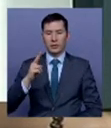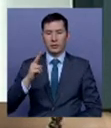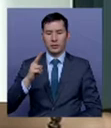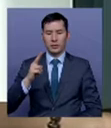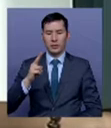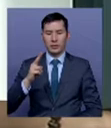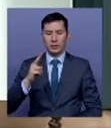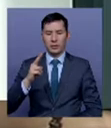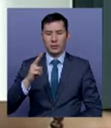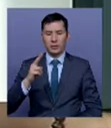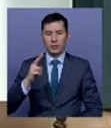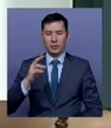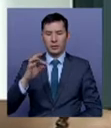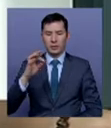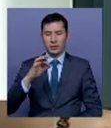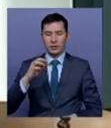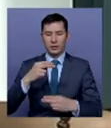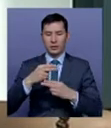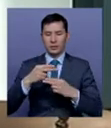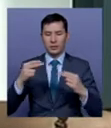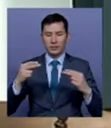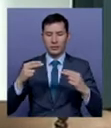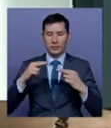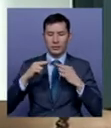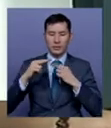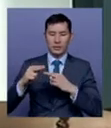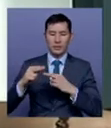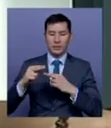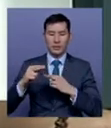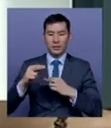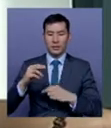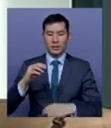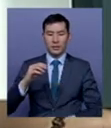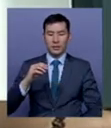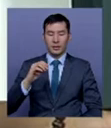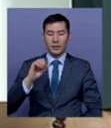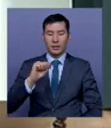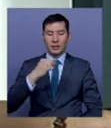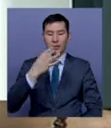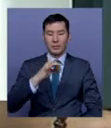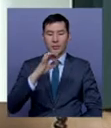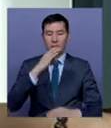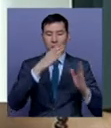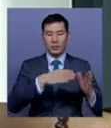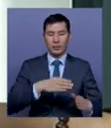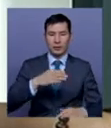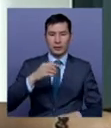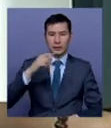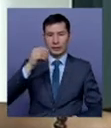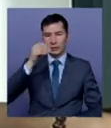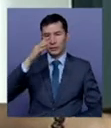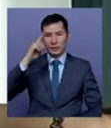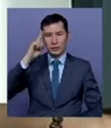мақаласында осы мәселеге ерекше назар аударды. Сондықтан Абайды жаңа жатанудың ең басты дүниесі